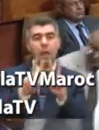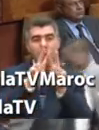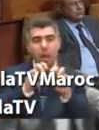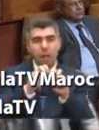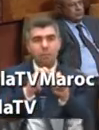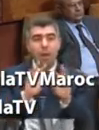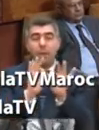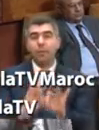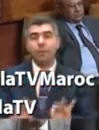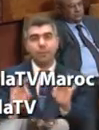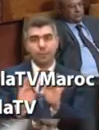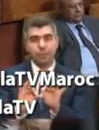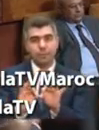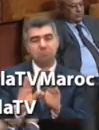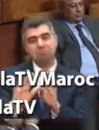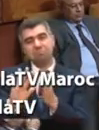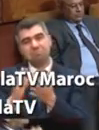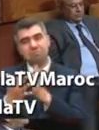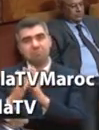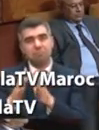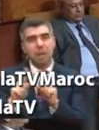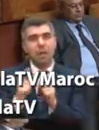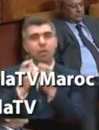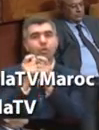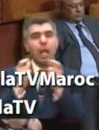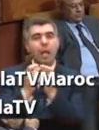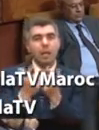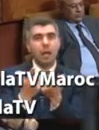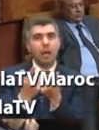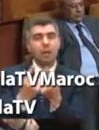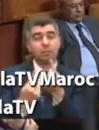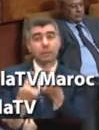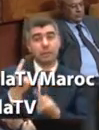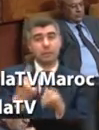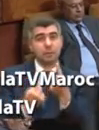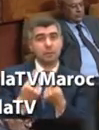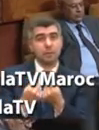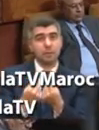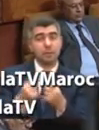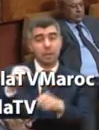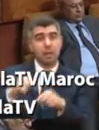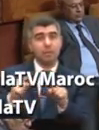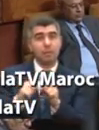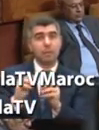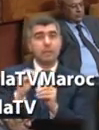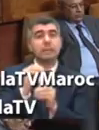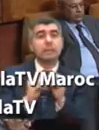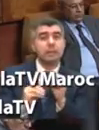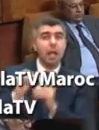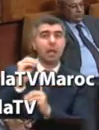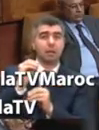كايناش تقديرات اللي كتكون حتى عند الشركات اللي كتقوم بهذه العمليه، بعض المرات كيكون فيها البحث فقط